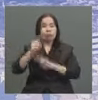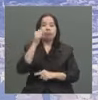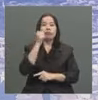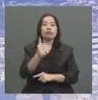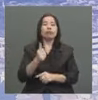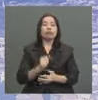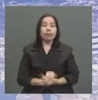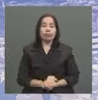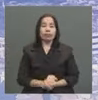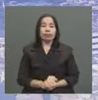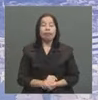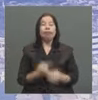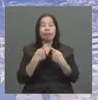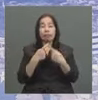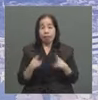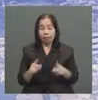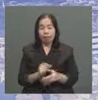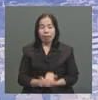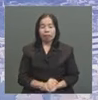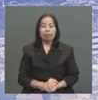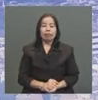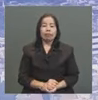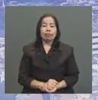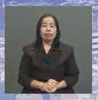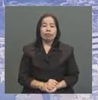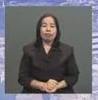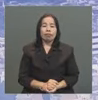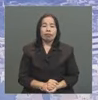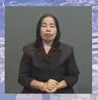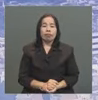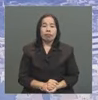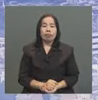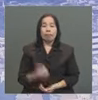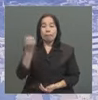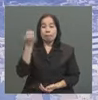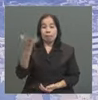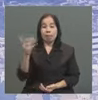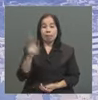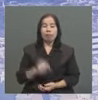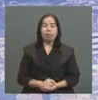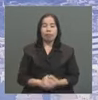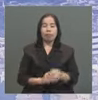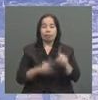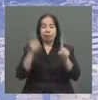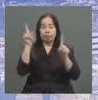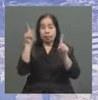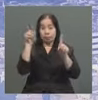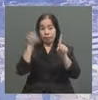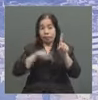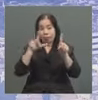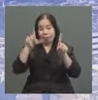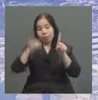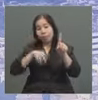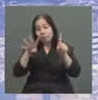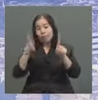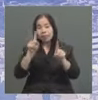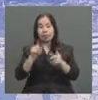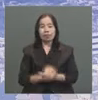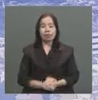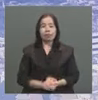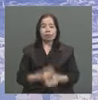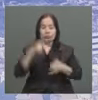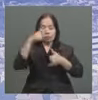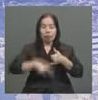สแต่อย่างที่บอกนะครับว่าโดยส่วนใหญ่ประมาณเกือบ1ใน3 1ใน4ตรวจคนที่ปก